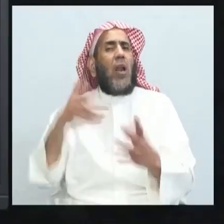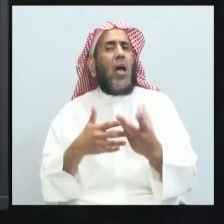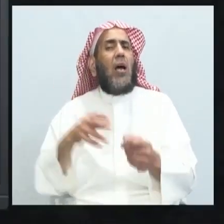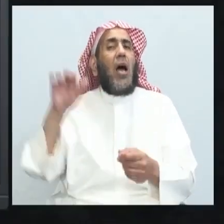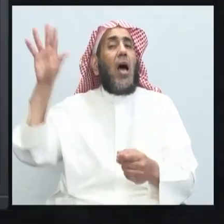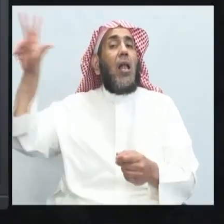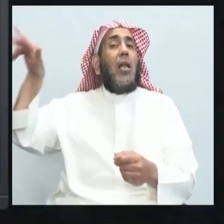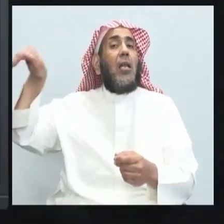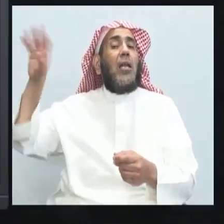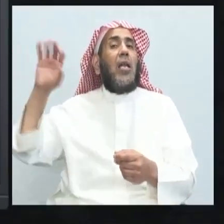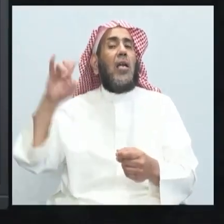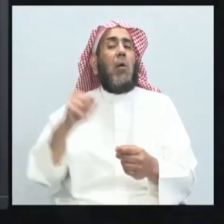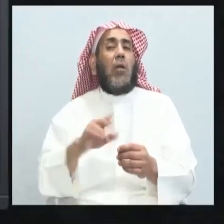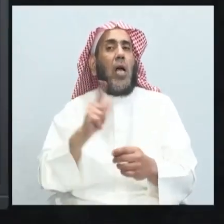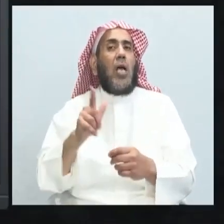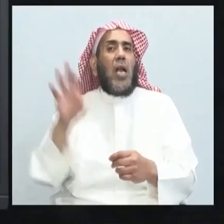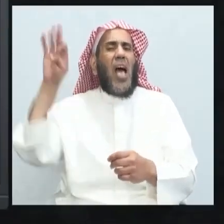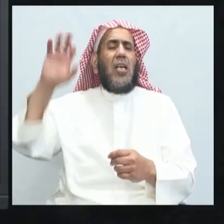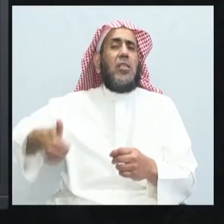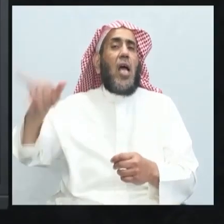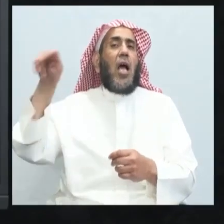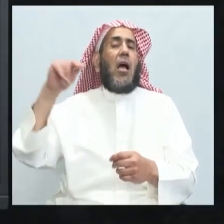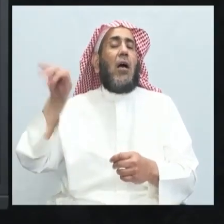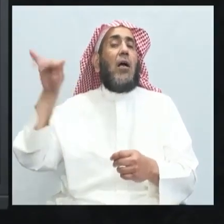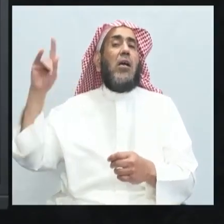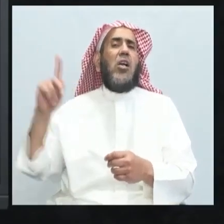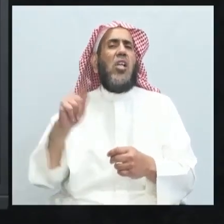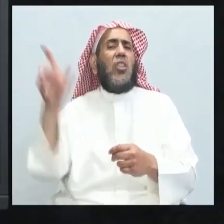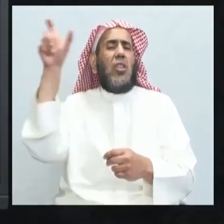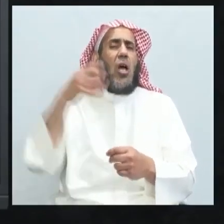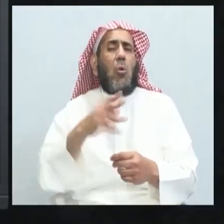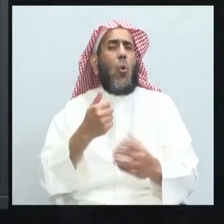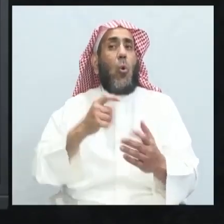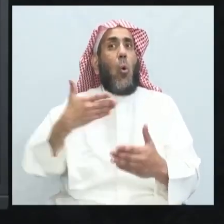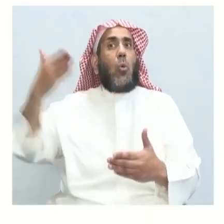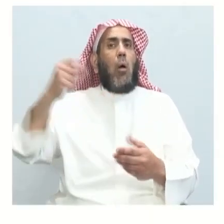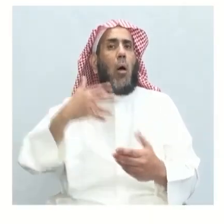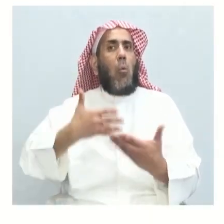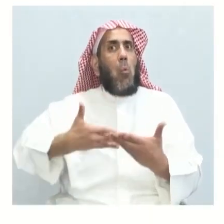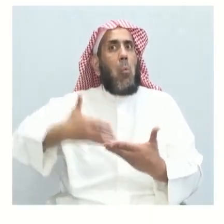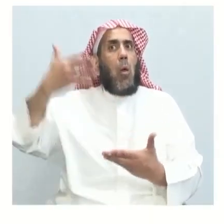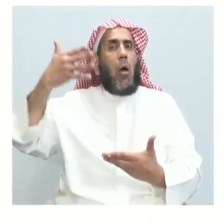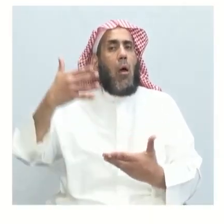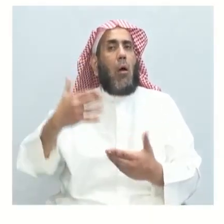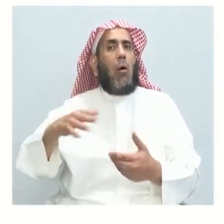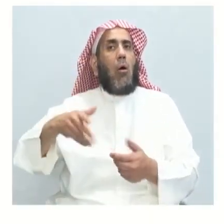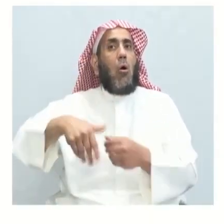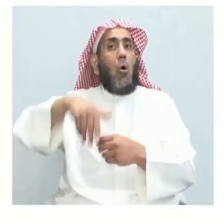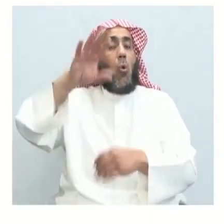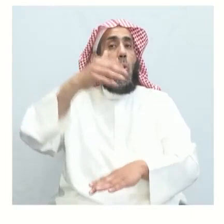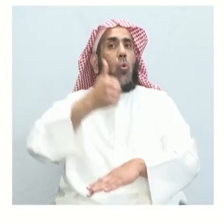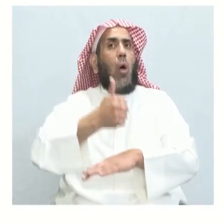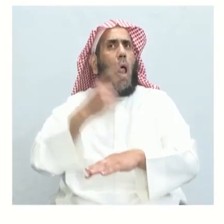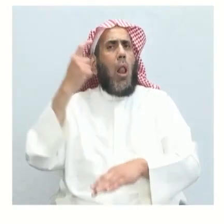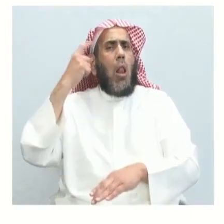اجابه فقد اشار جاحظ الى ان من الخطباء البلغا والحكام الرؤساء